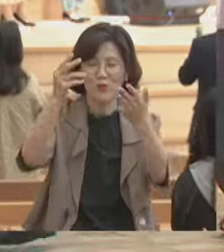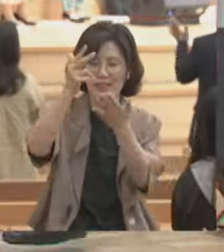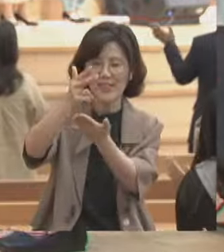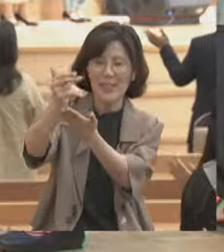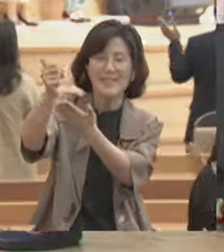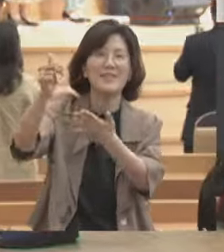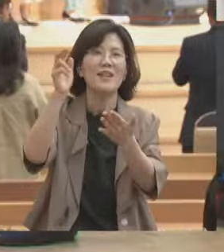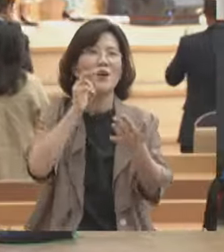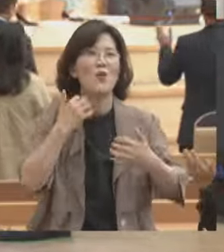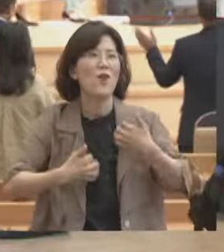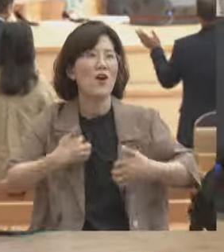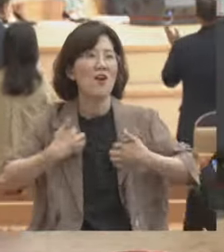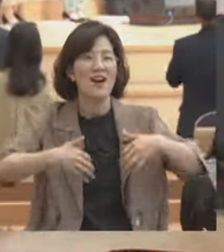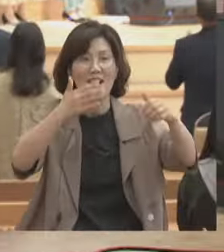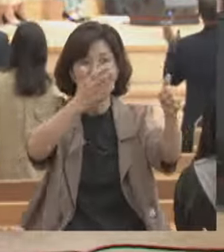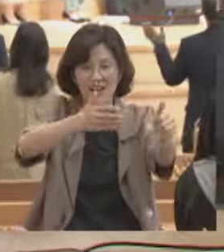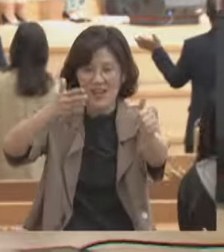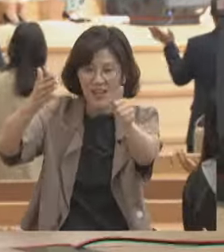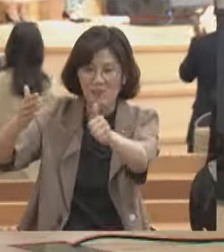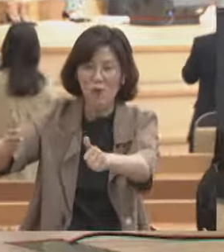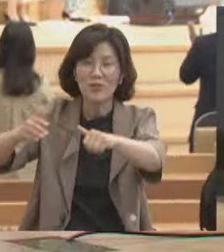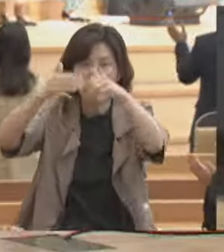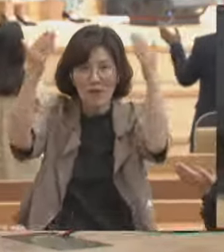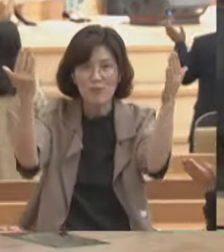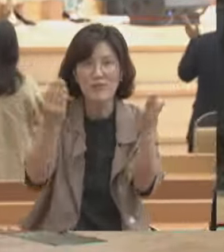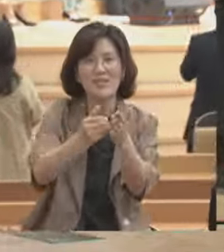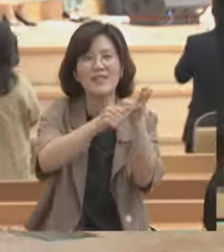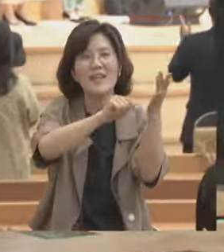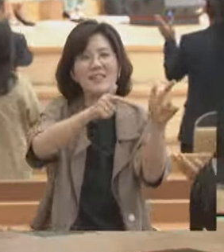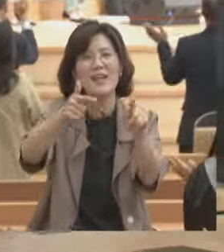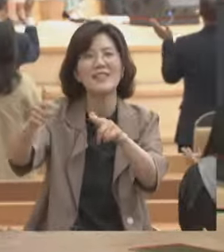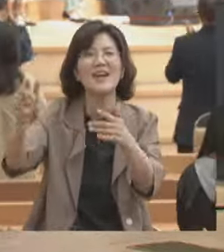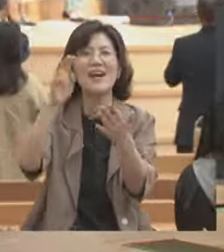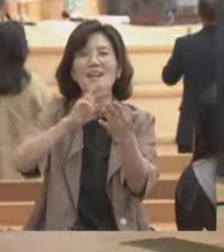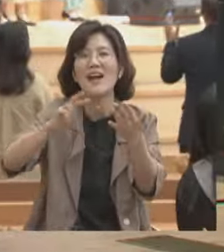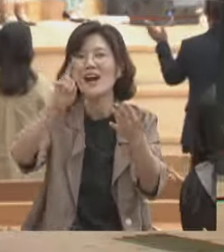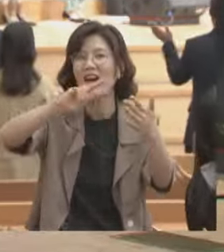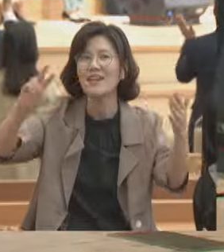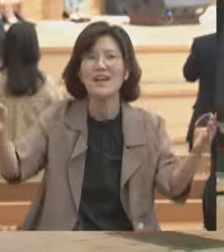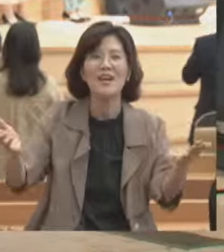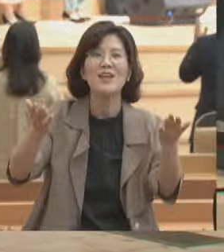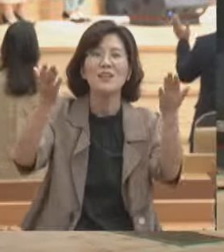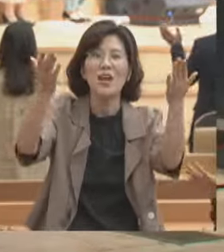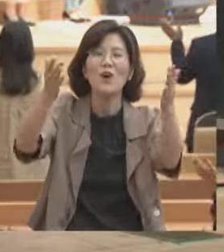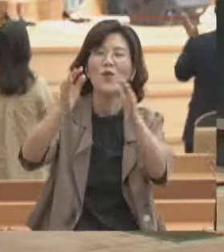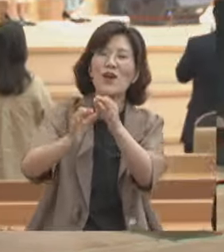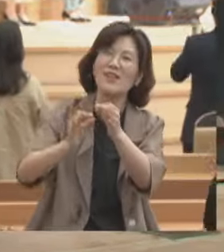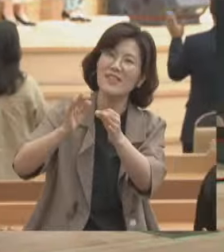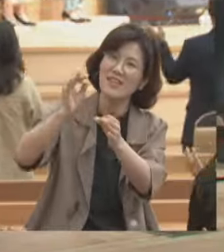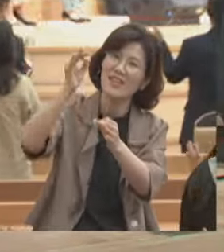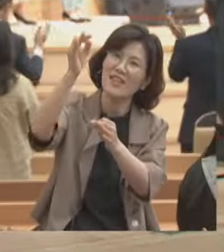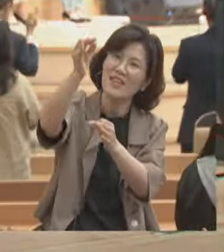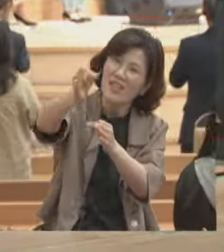전심으로 주를 즐거워하라. 모든 만물들아 찬양하라.